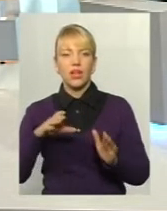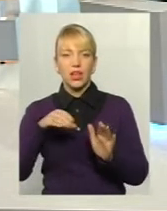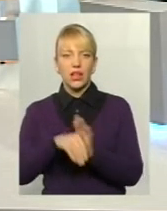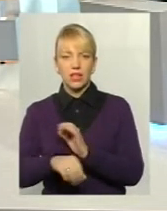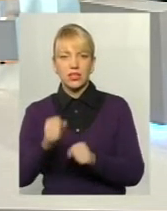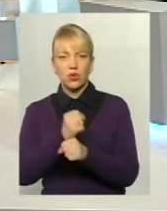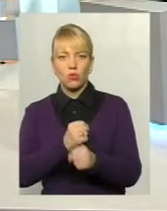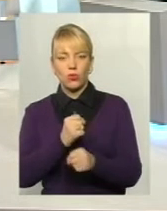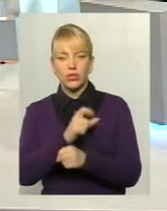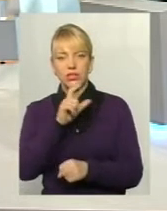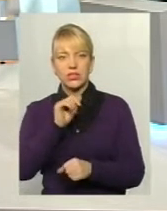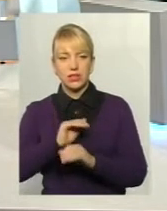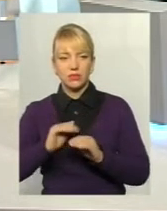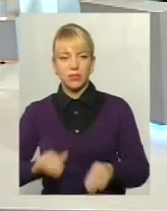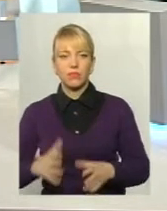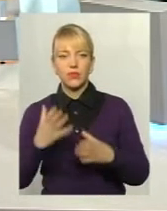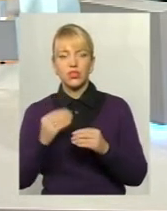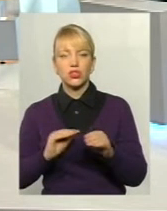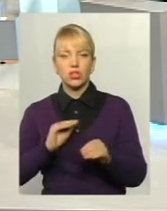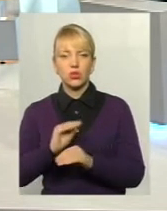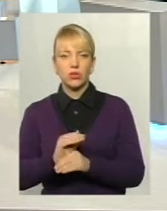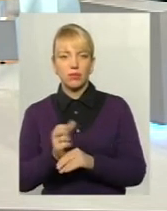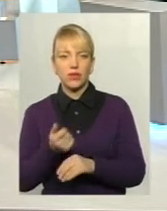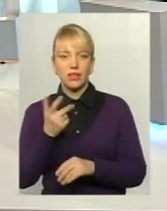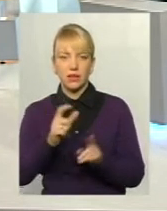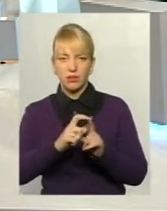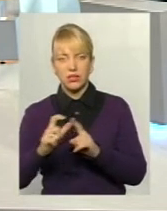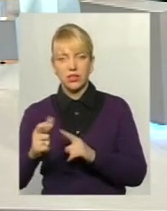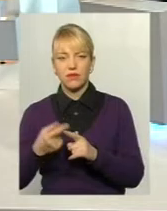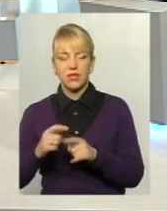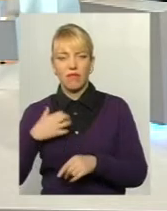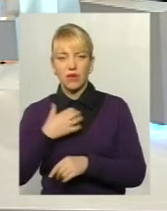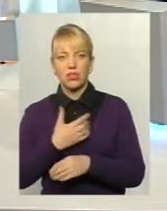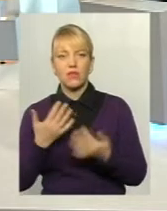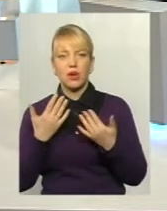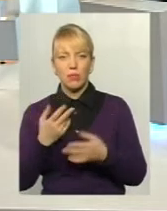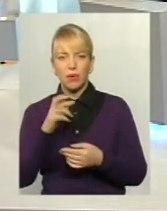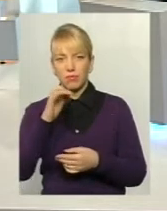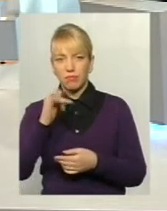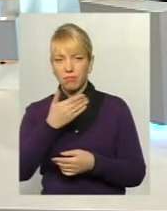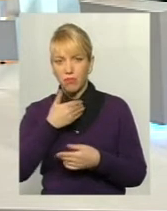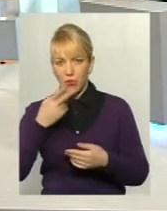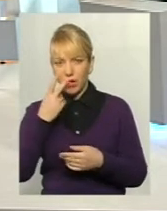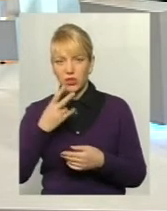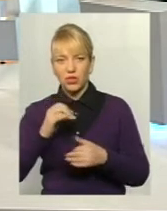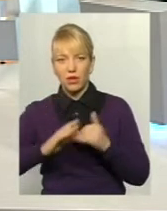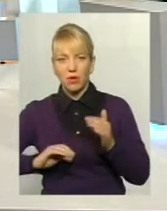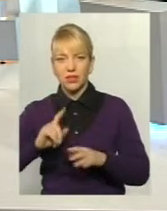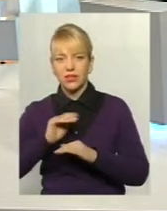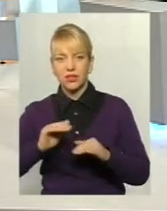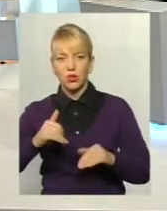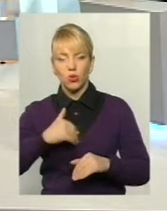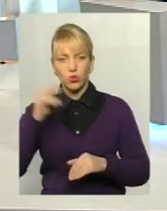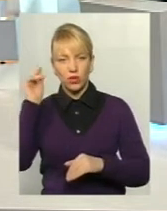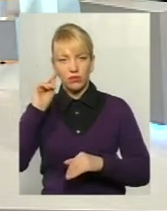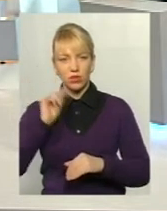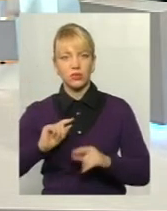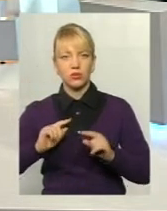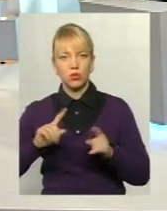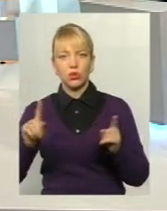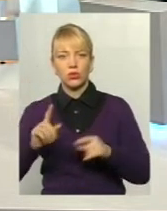роботи з дітьми. Ще додам декілька слів. Дійсно, це важливо, адже ми побачили на практиці, що діти хочуть навчатися, тому